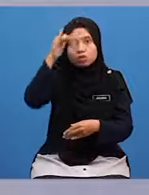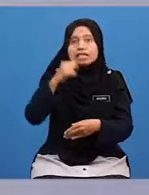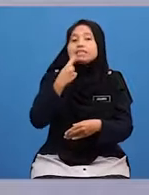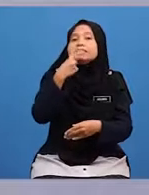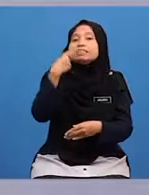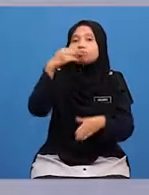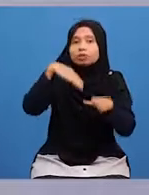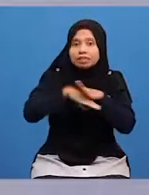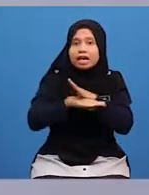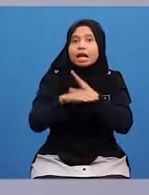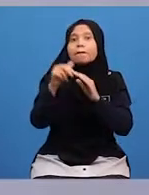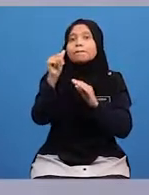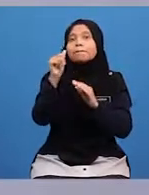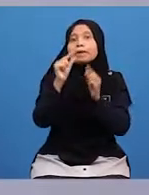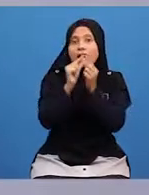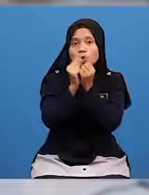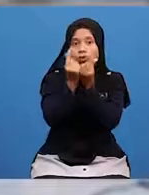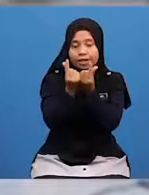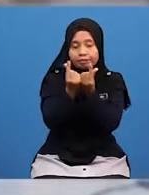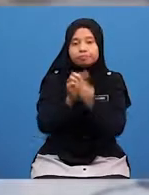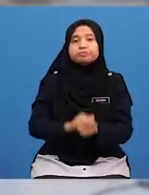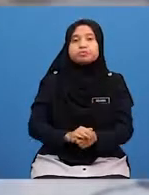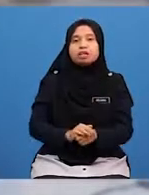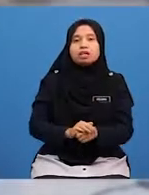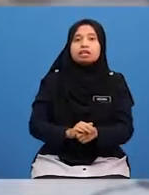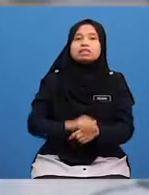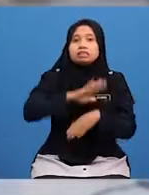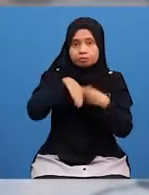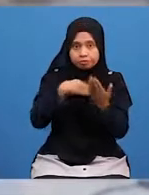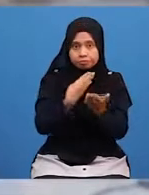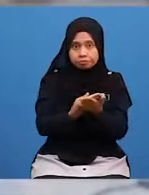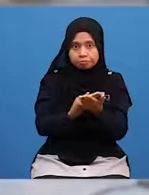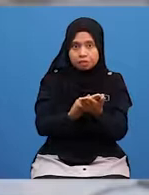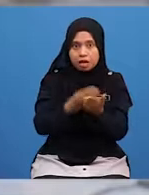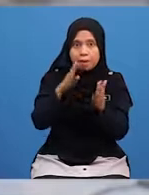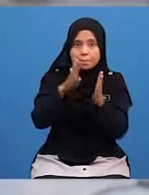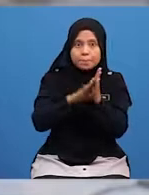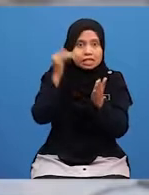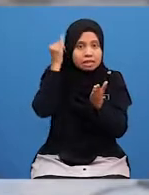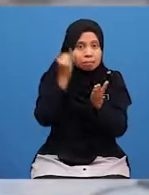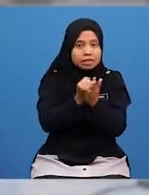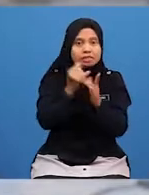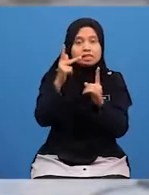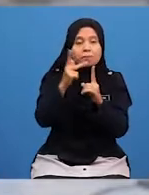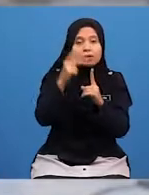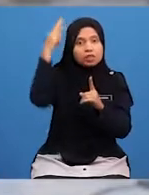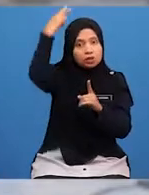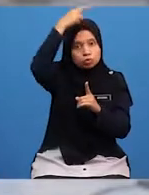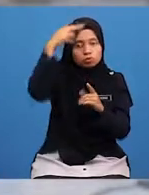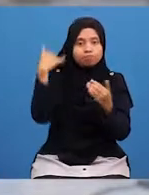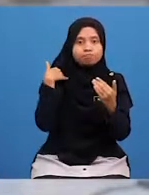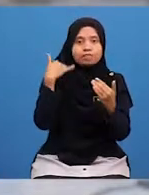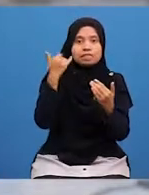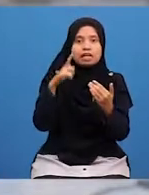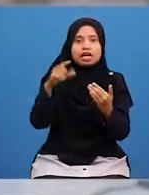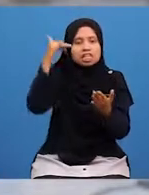dalam Al-Quran secara khusus. Kesimpulannya, beriman kepada Rasul adalah keyakinan